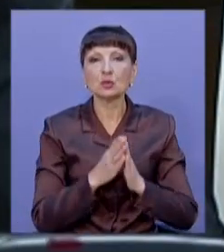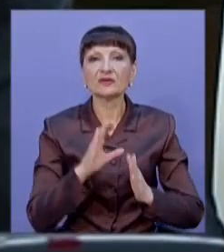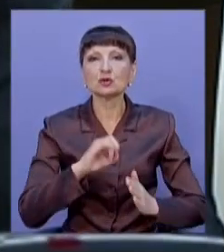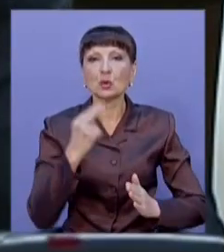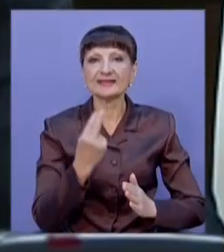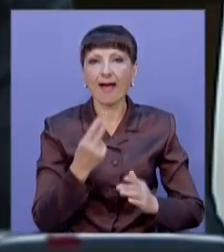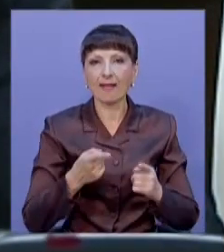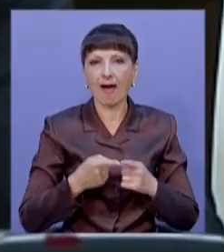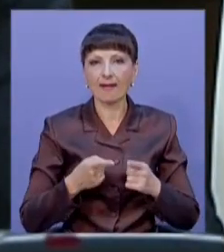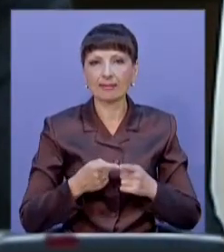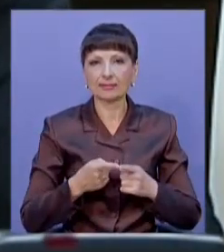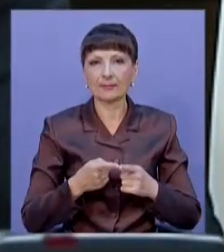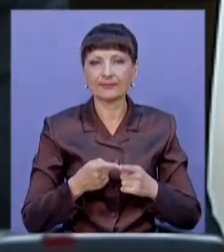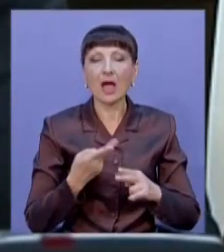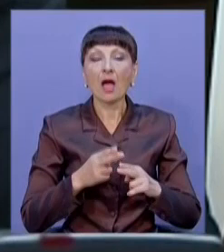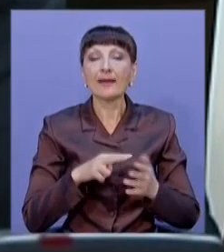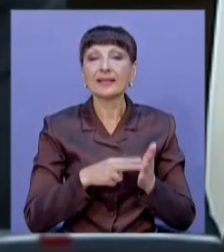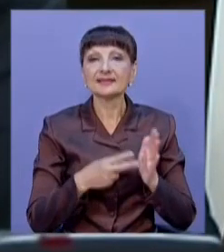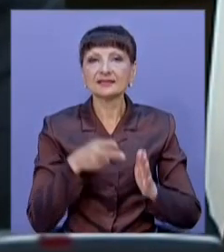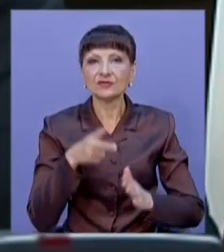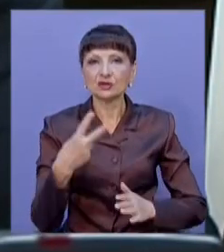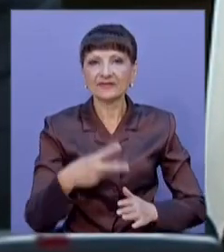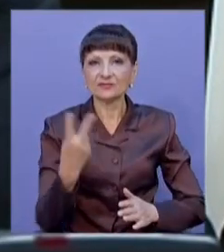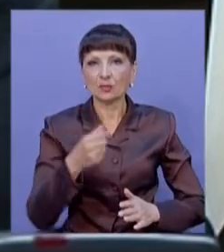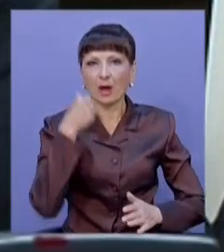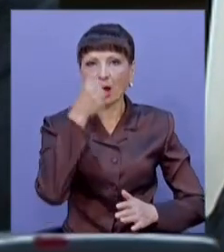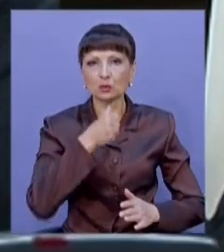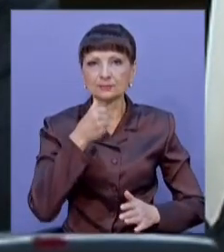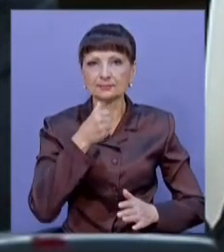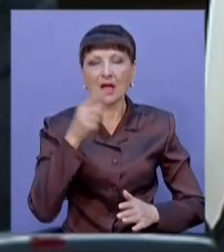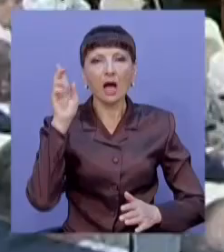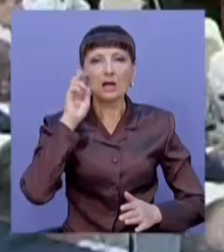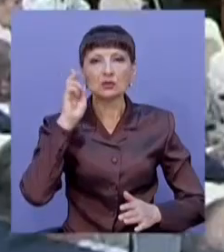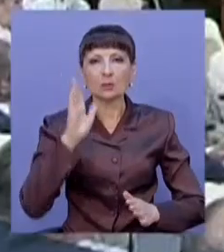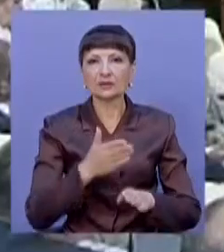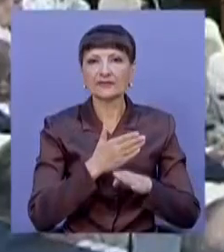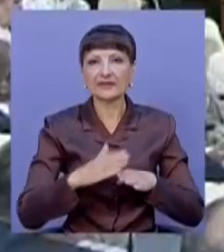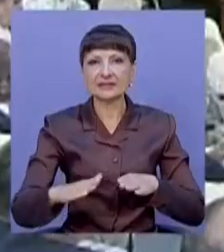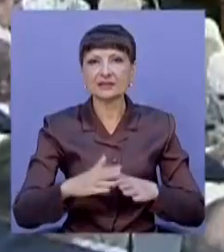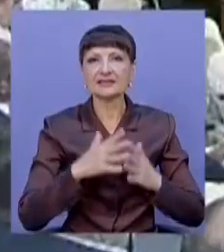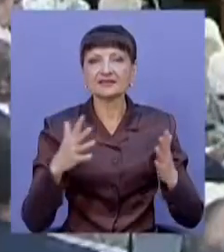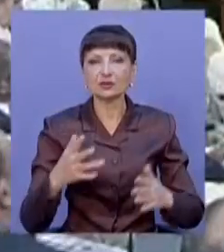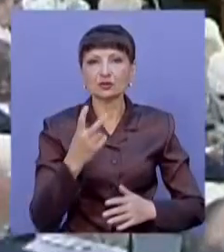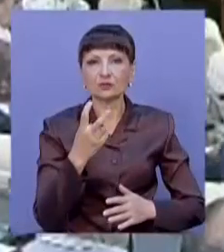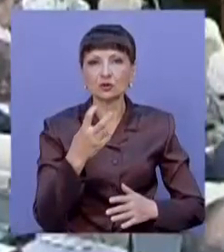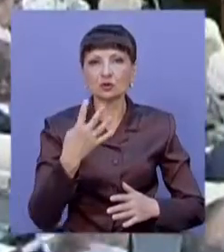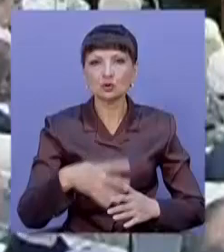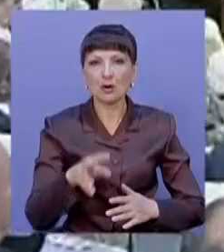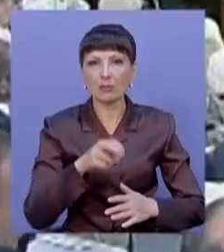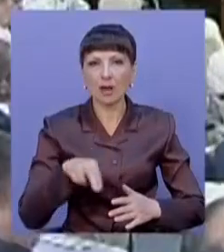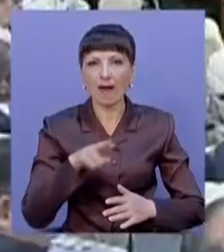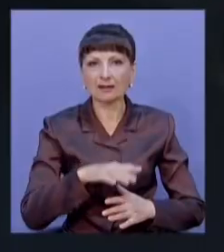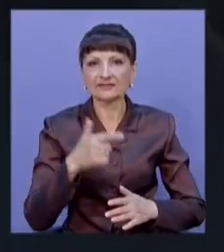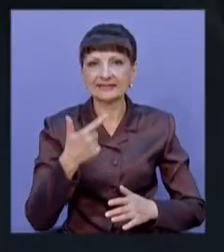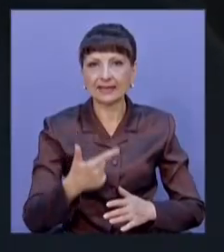социальной аренды. На эти цели к 2022 году государством будет выделено свыше 240 миллиардов